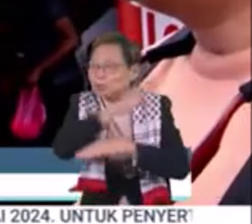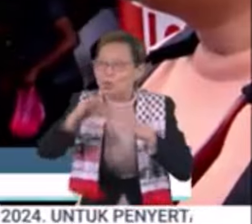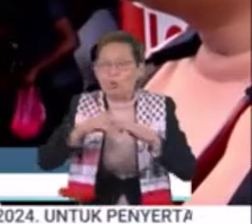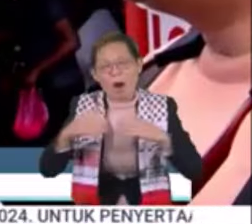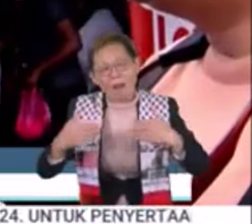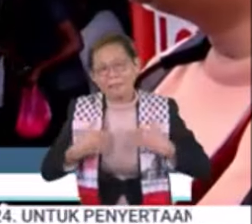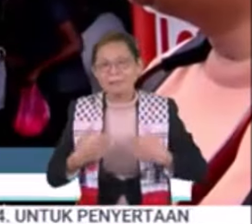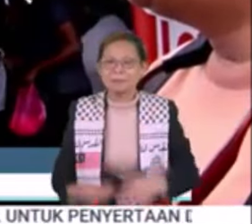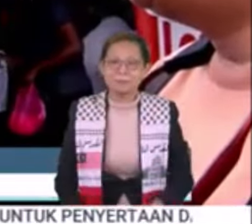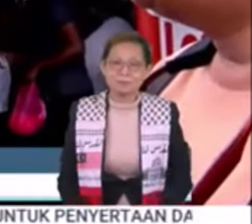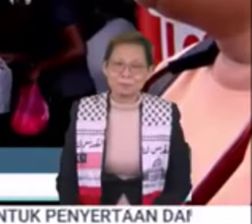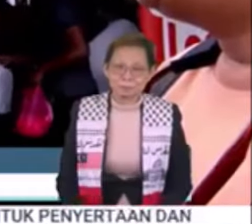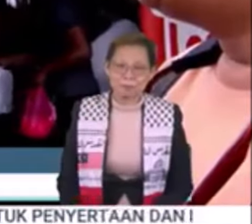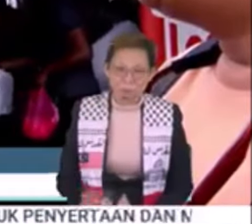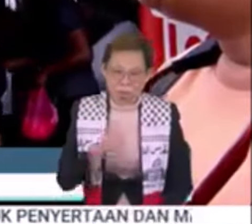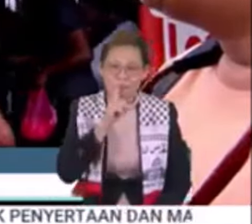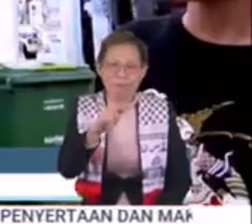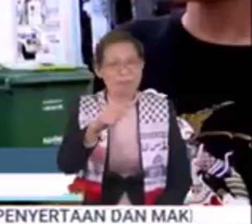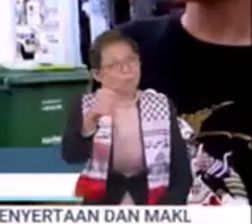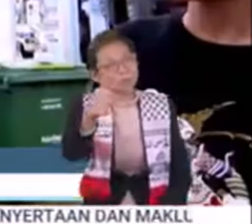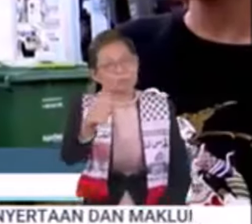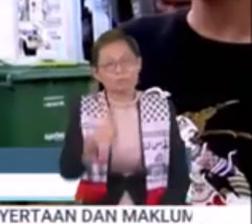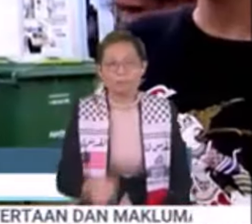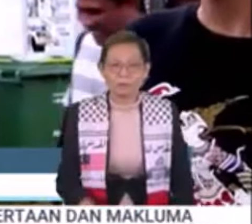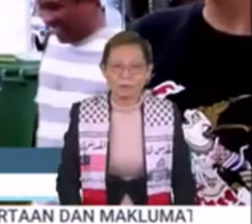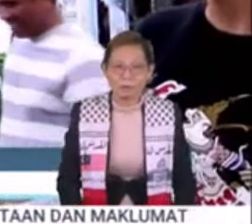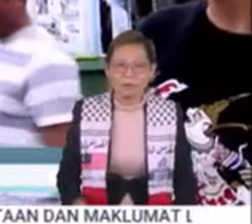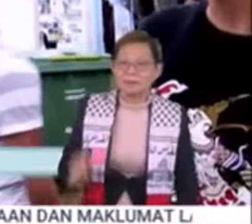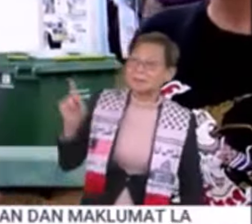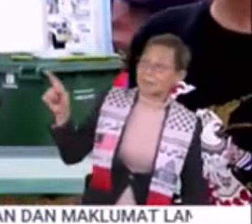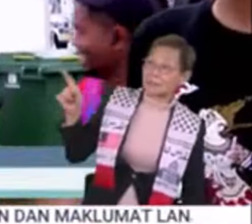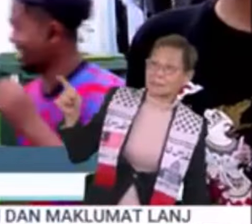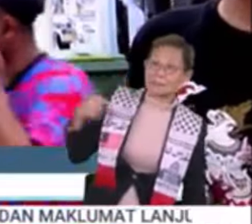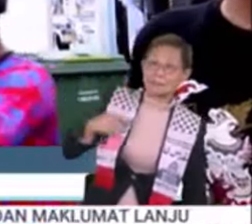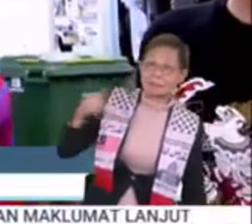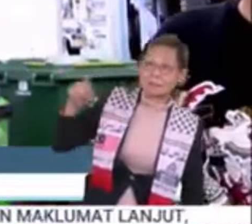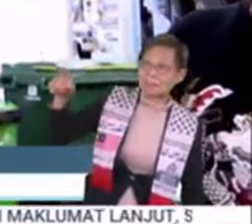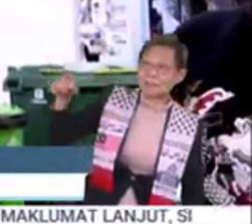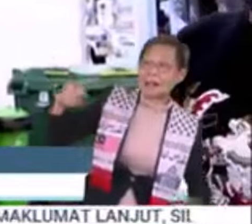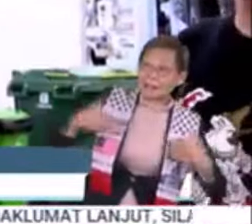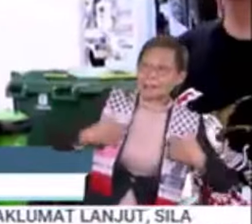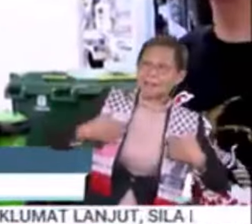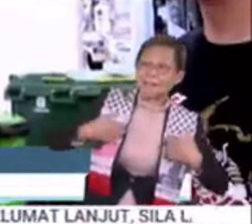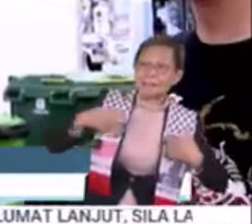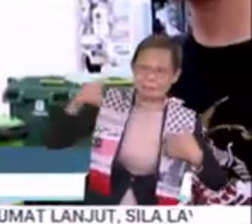So memang berbahaya. Tadi dekat sana pun ada itu